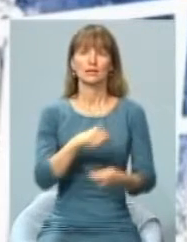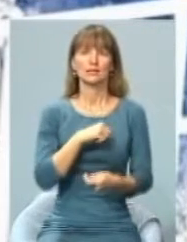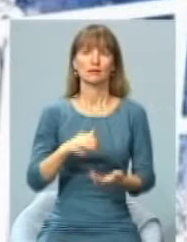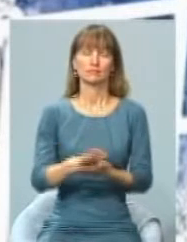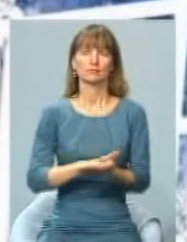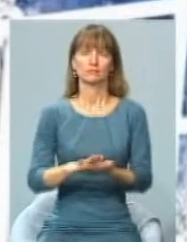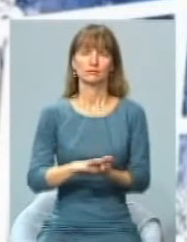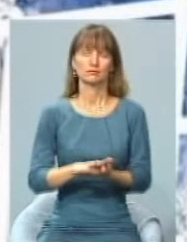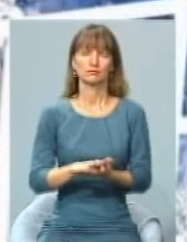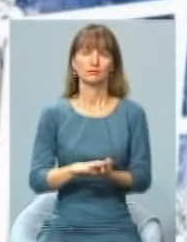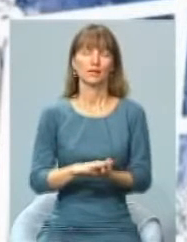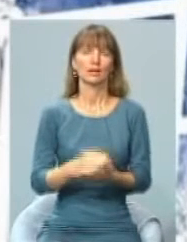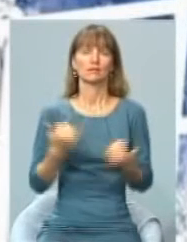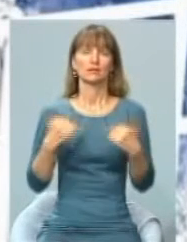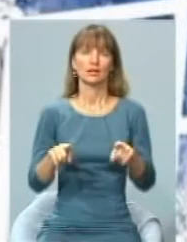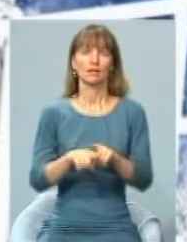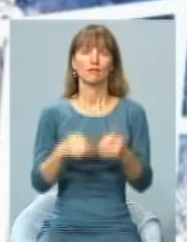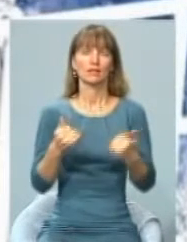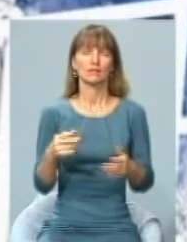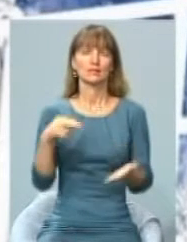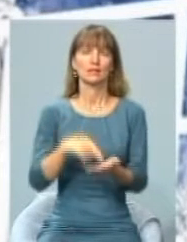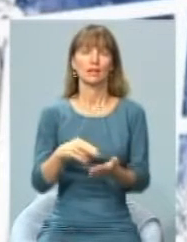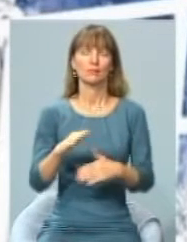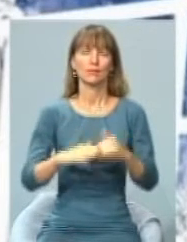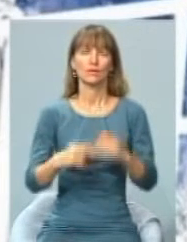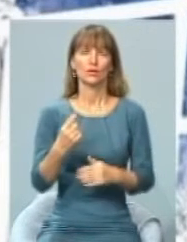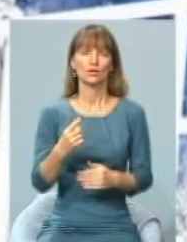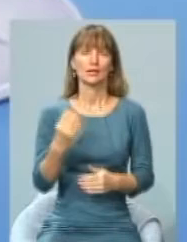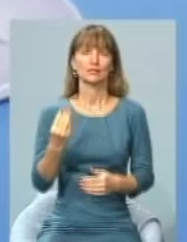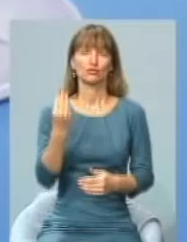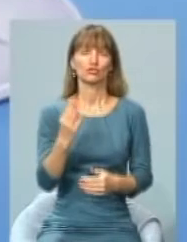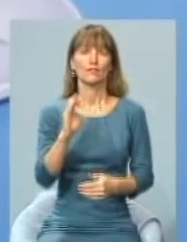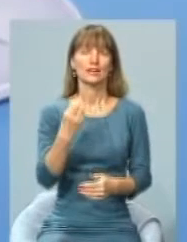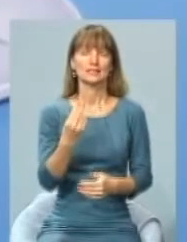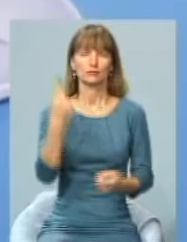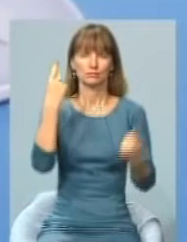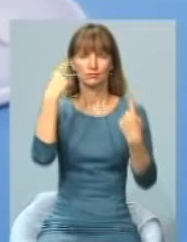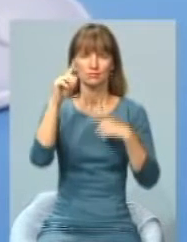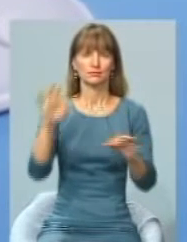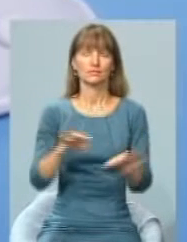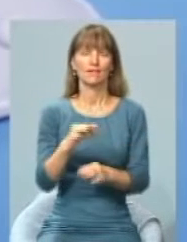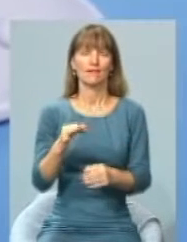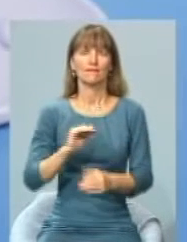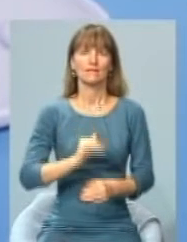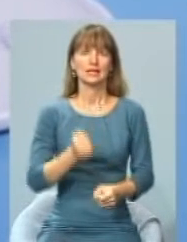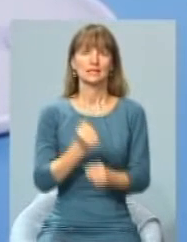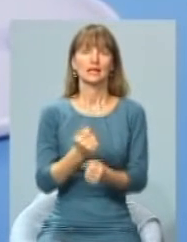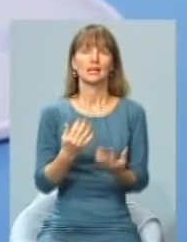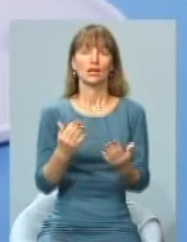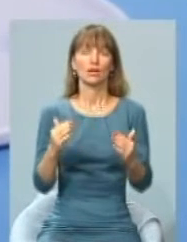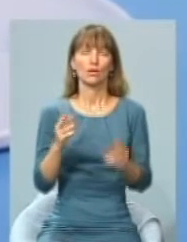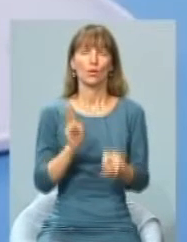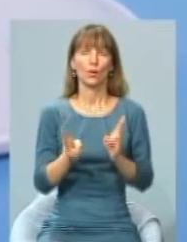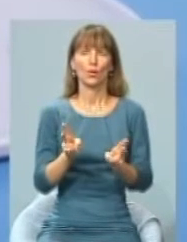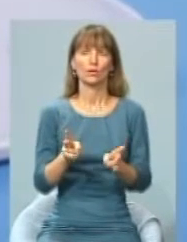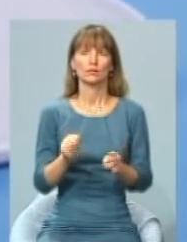відмивається. Творцями такого дива стали фахівці однієї шведської дизайнерської фірми. Вчені створили кілька кухонних предметів, які самі